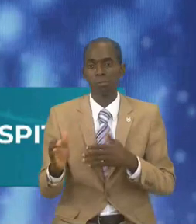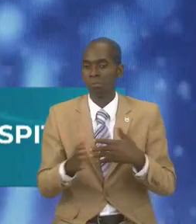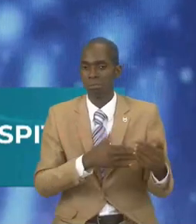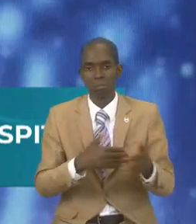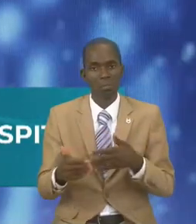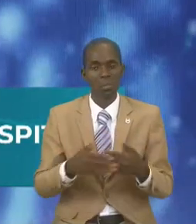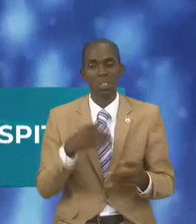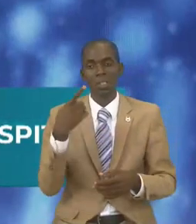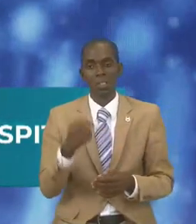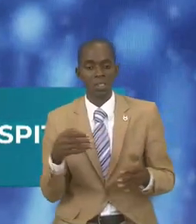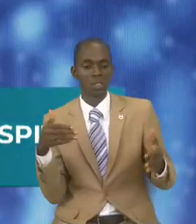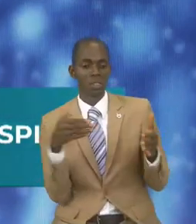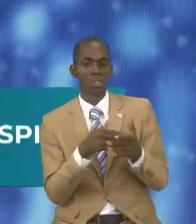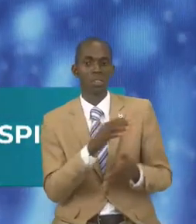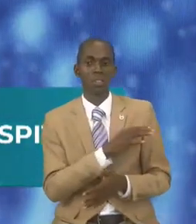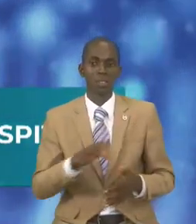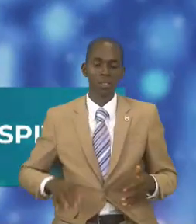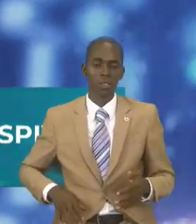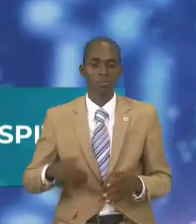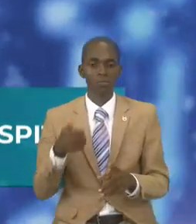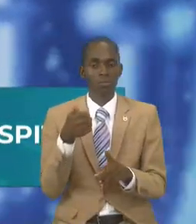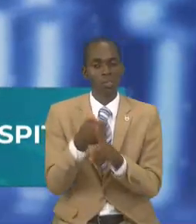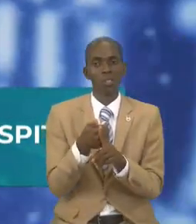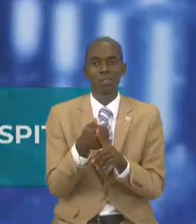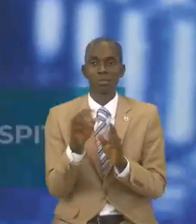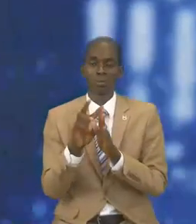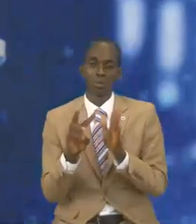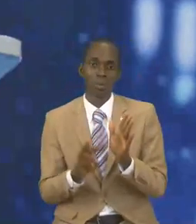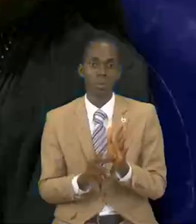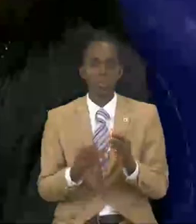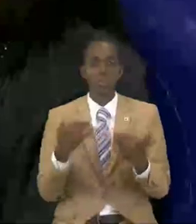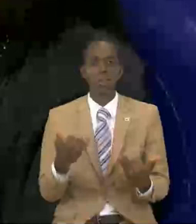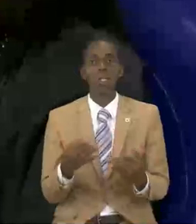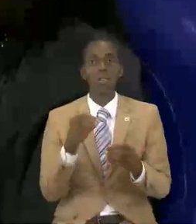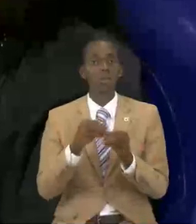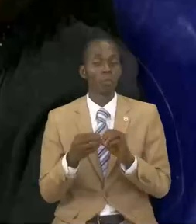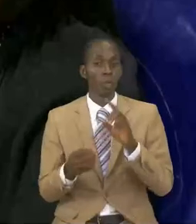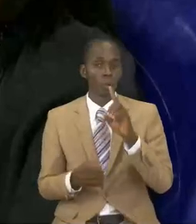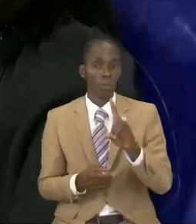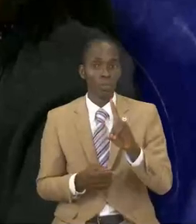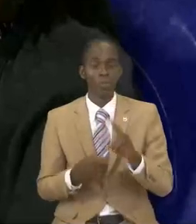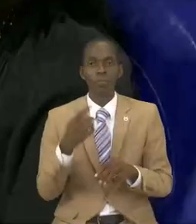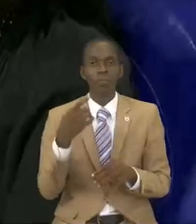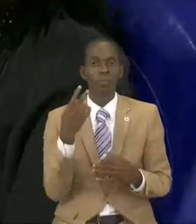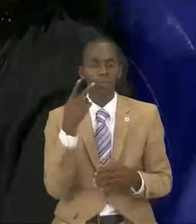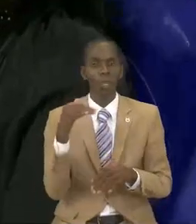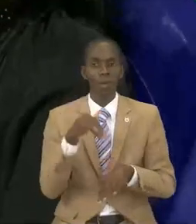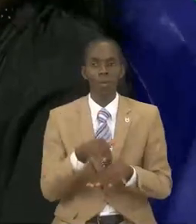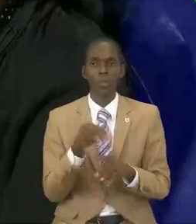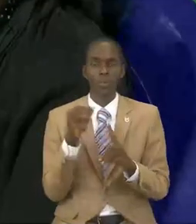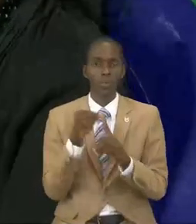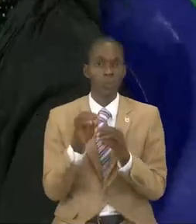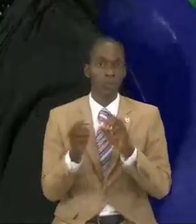la volonté personnelle de l'Antichrist. Dans le premier point maintenant, l'attente